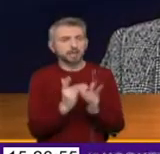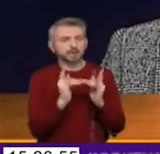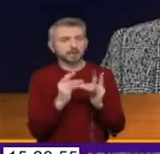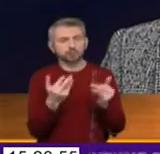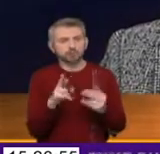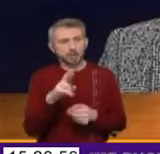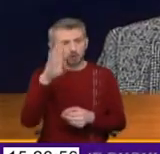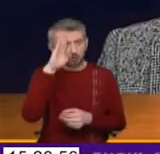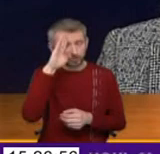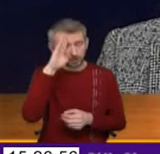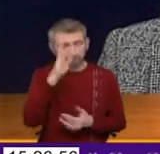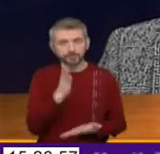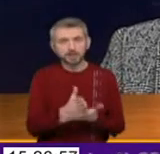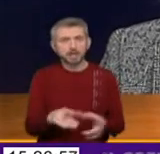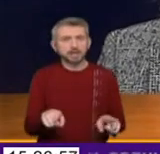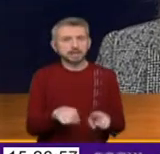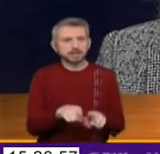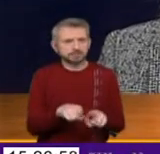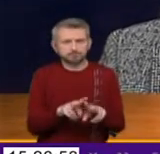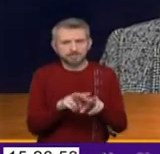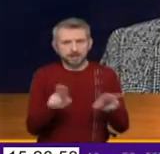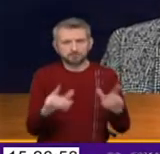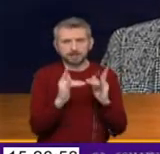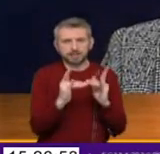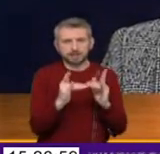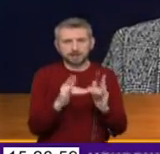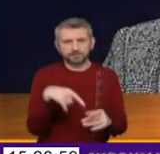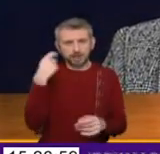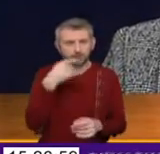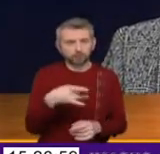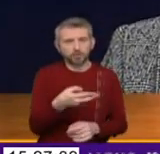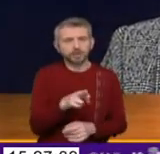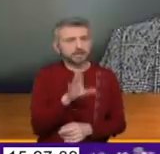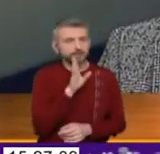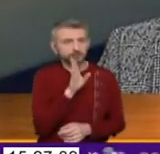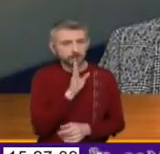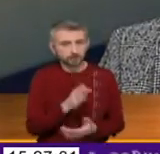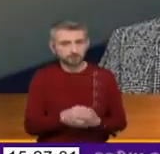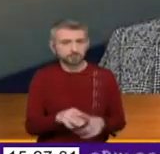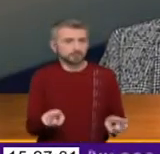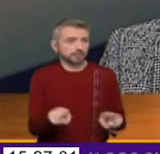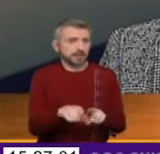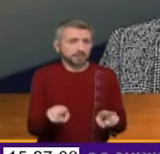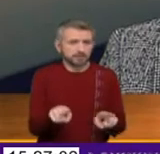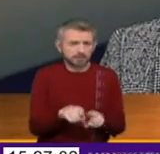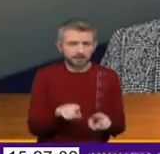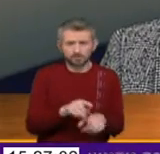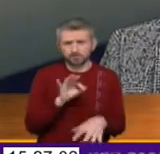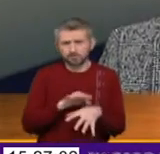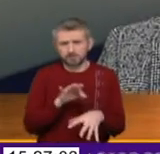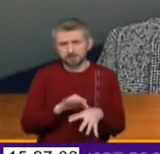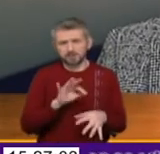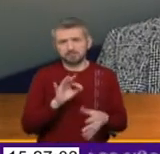для хлопчиків, є такий зеркальний інтернат в Дарницькому районі для дівчаток, з тими самими розладами і